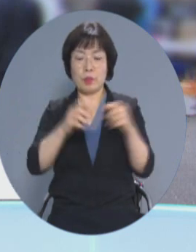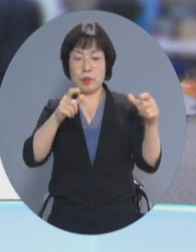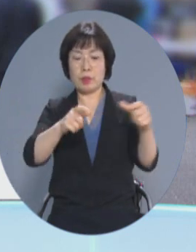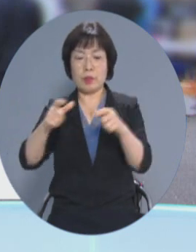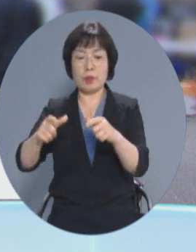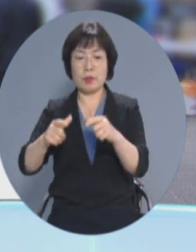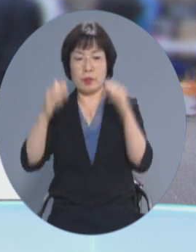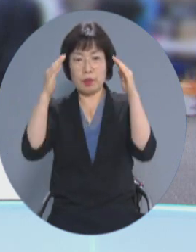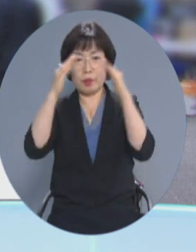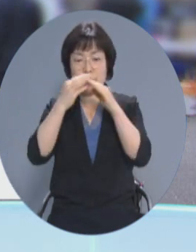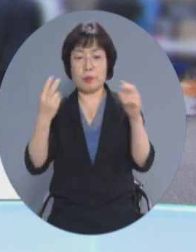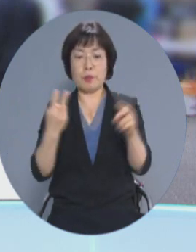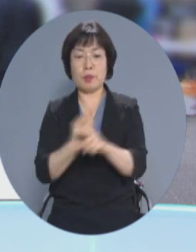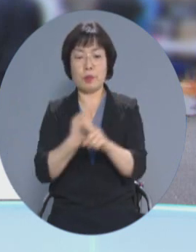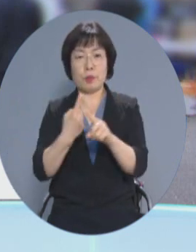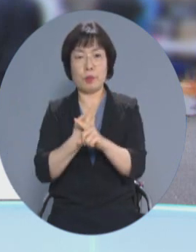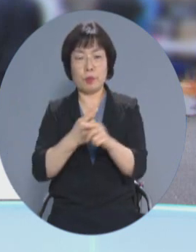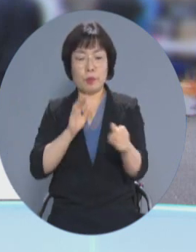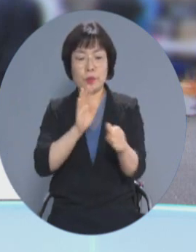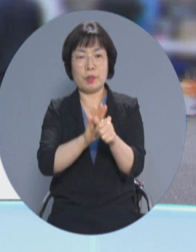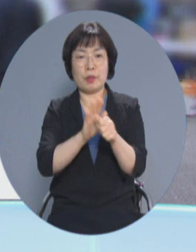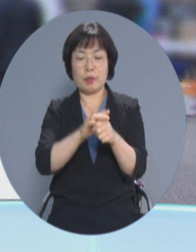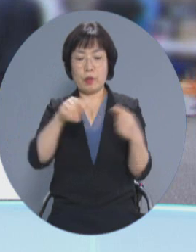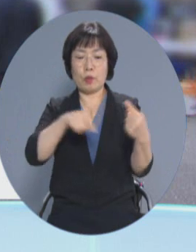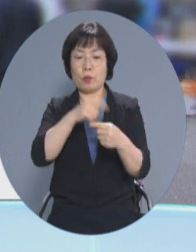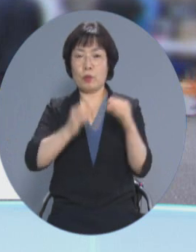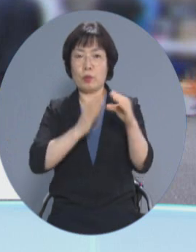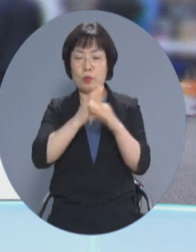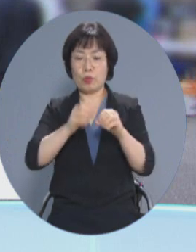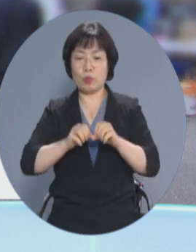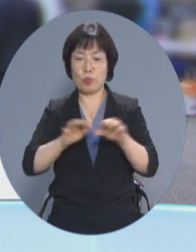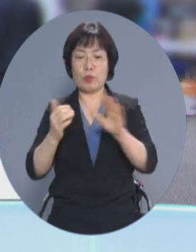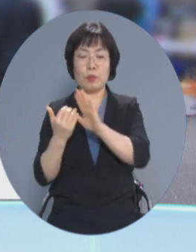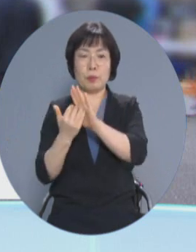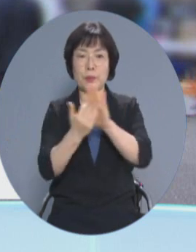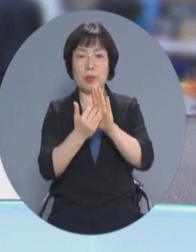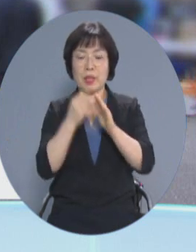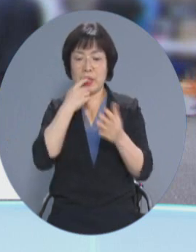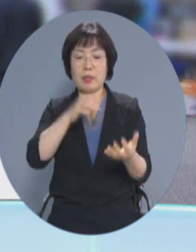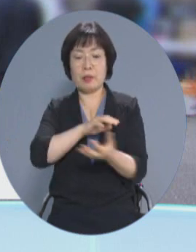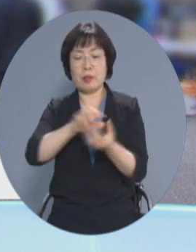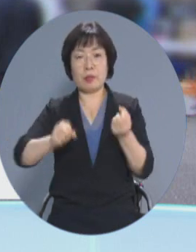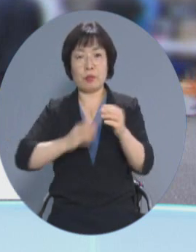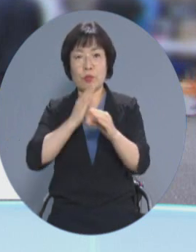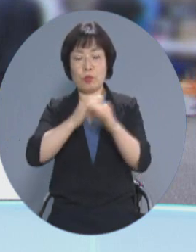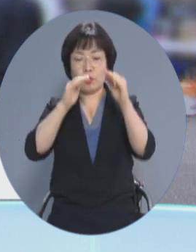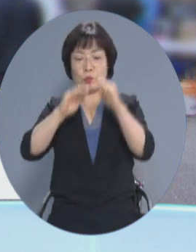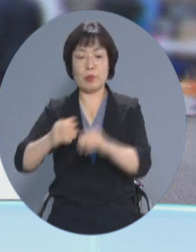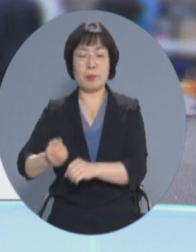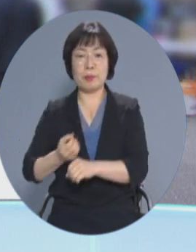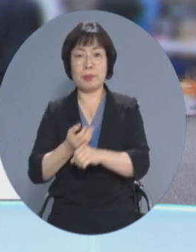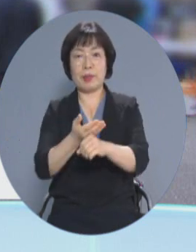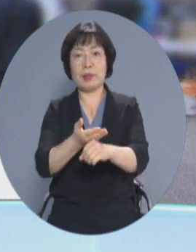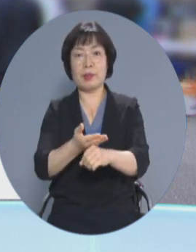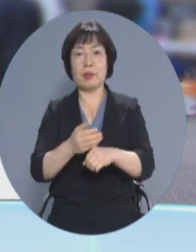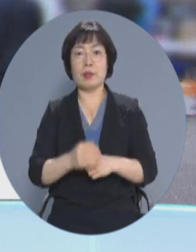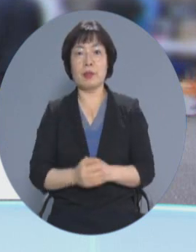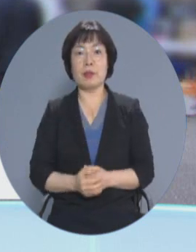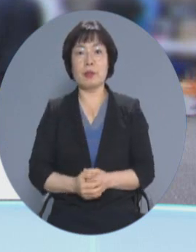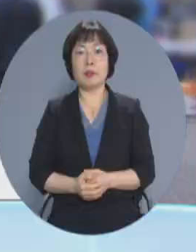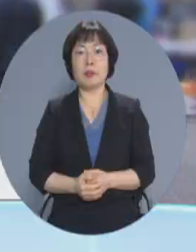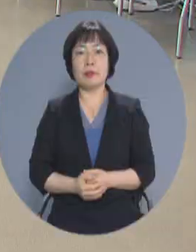시군마다 재택관리지원상담센터까지 운영하는 등 확산 차단에 총력을 다하고 있습니다. 안상혁 기자가 보도합니다.